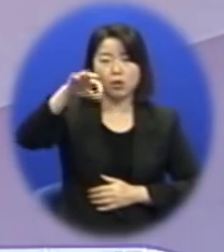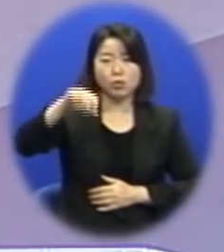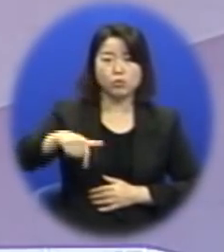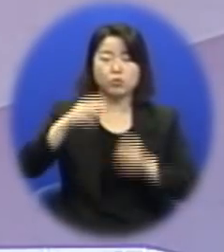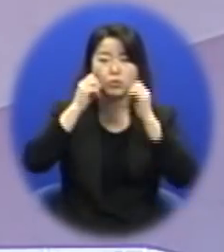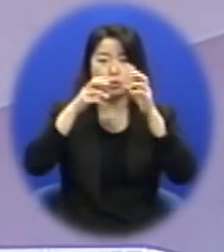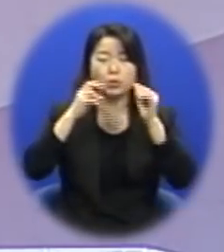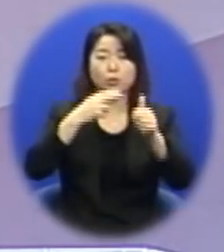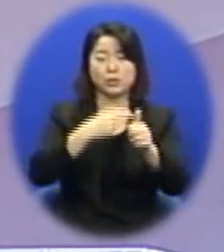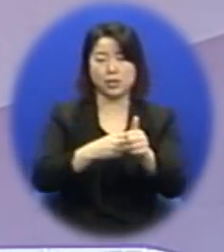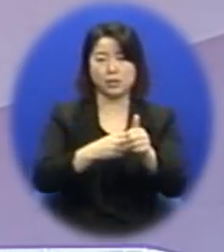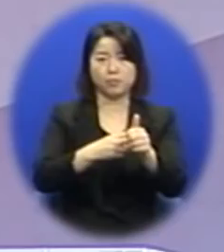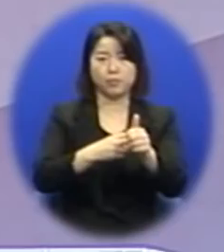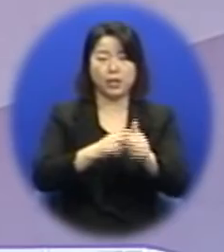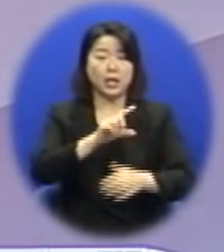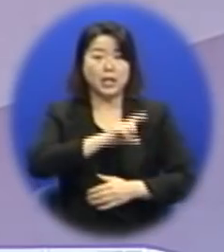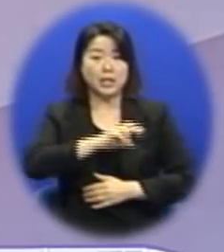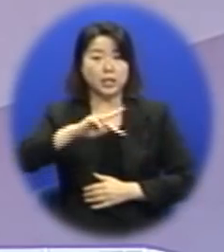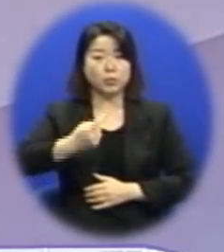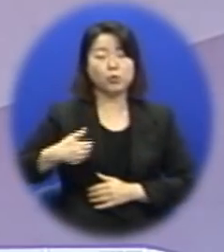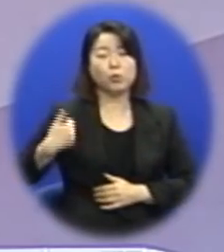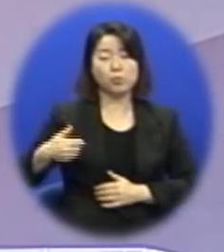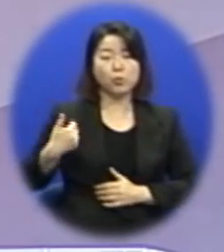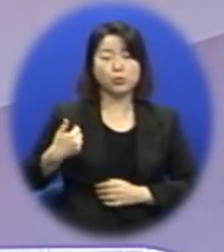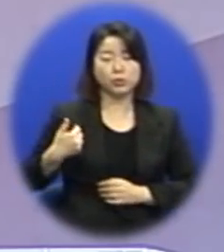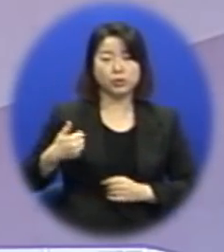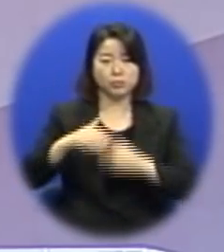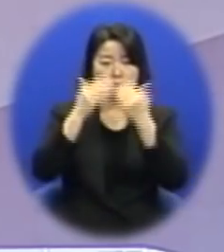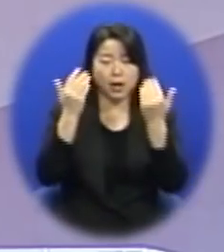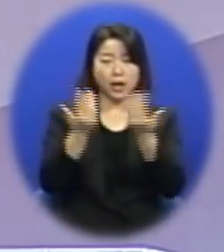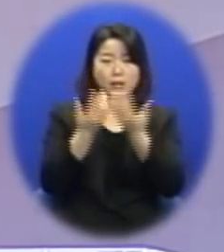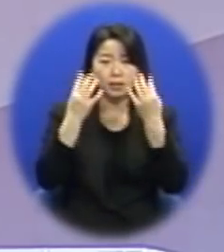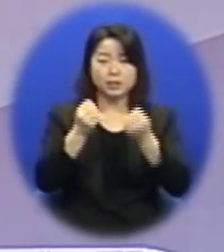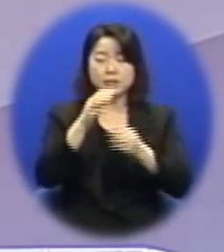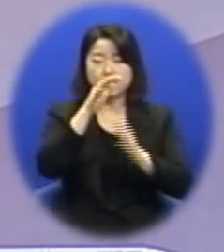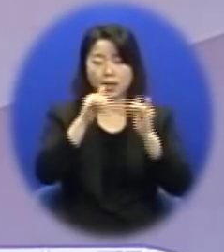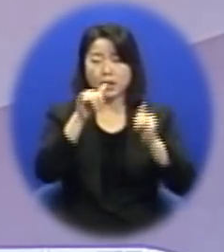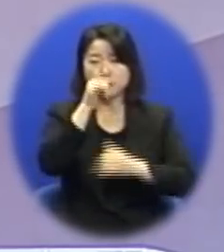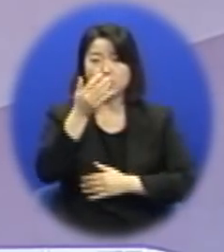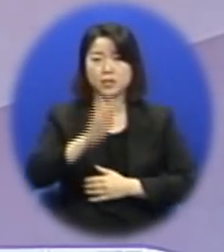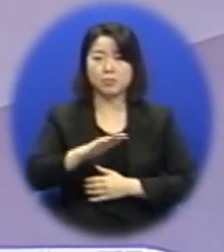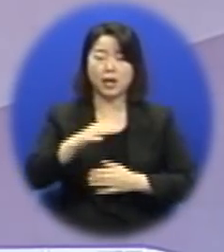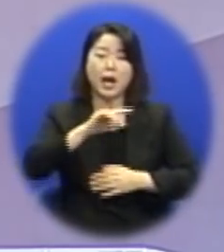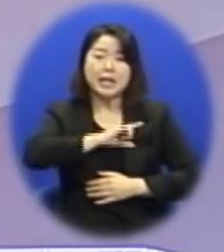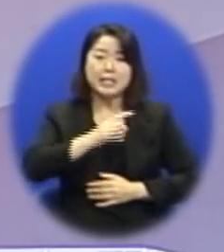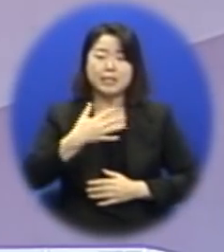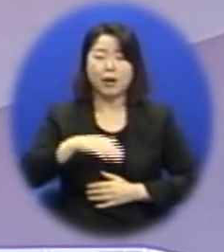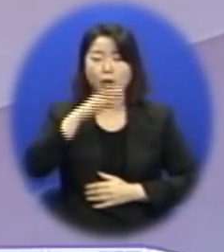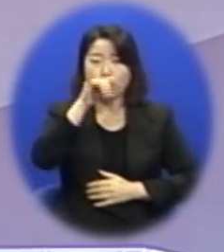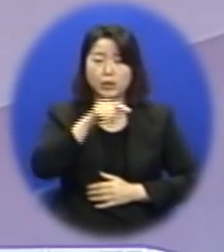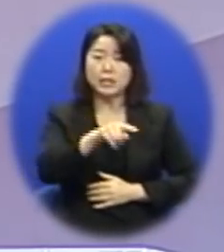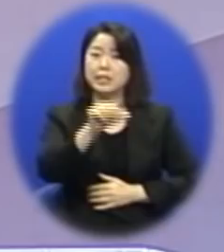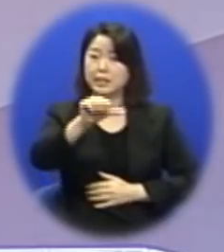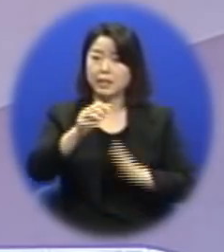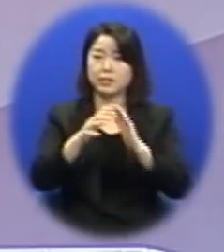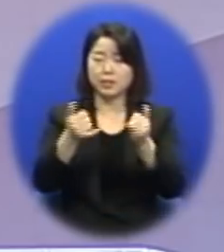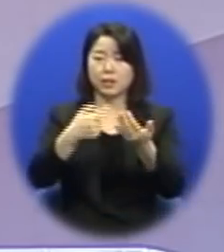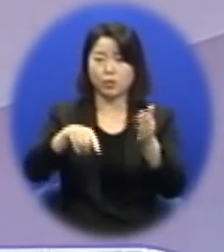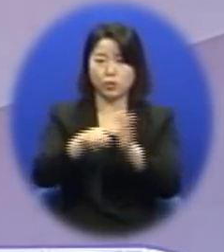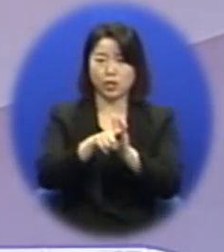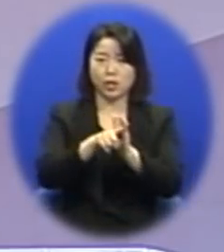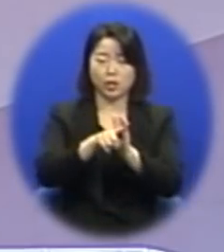있겠지만 알고 있는 분이 분 다섯 분과 이름 없이 억압돼 있는 지하교회 성도들을 위해